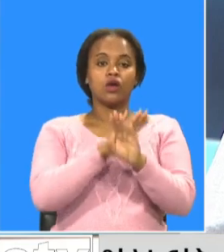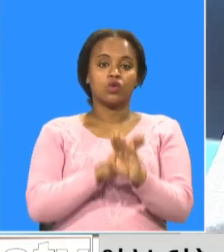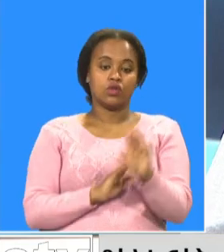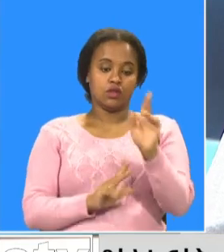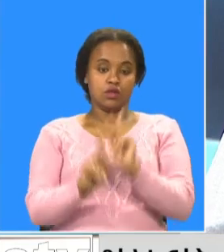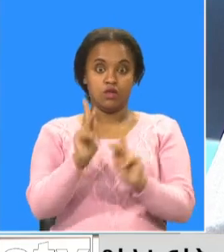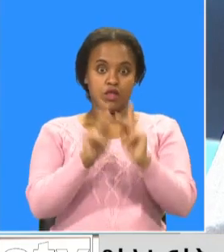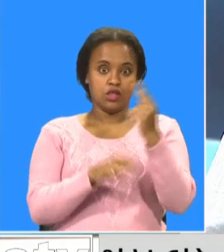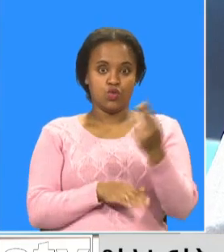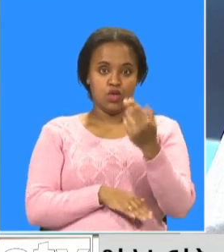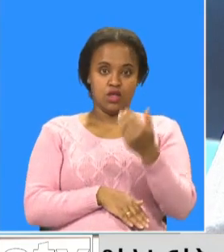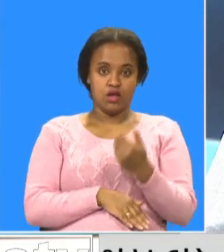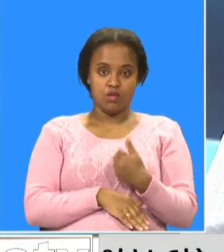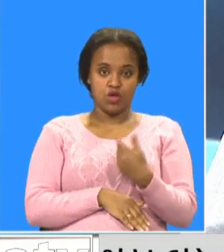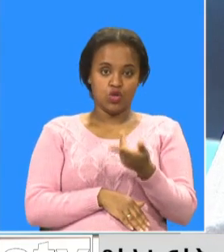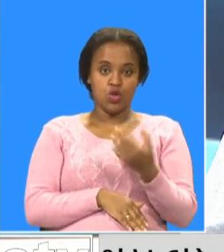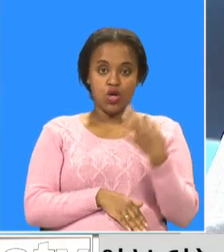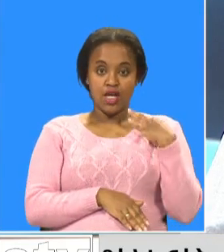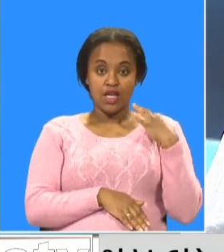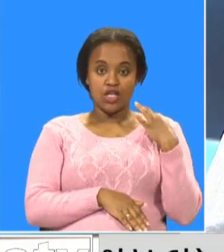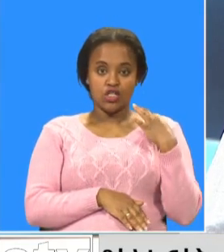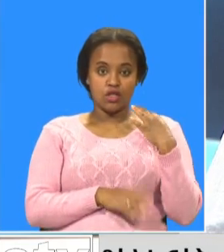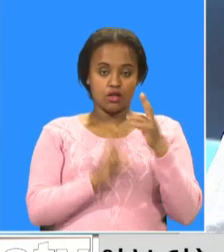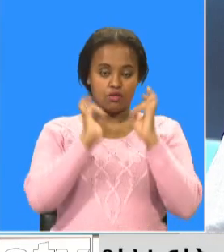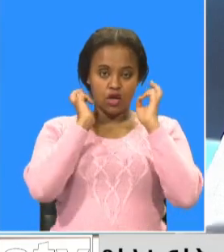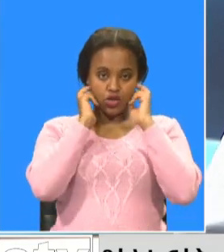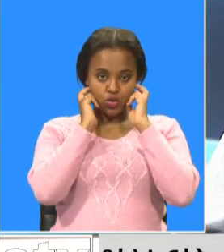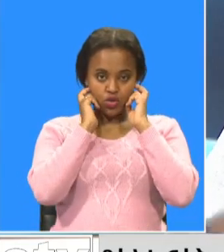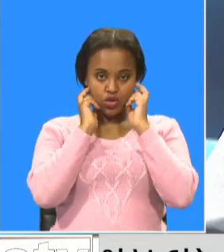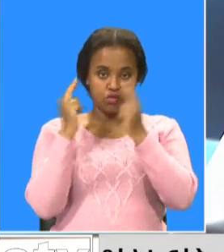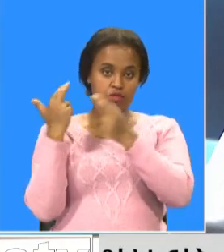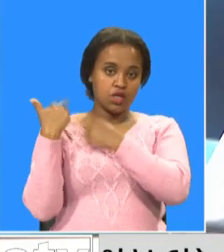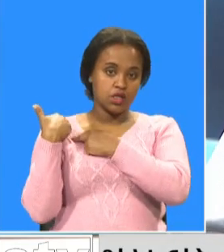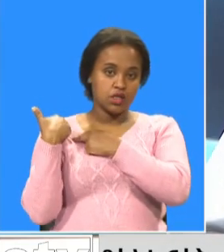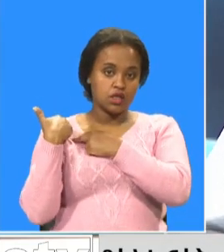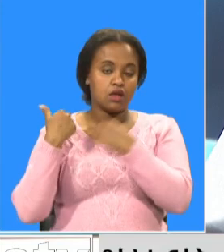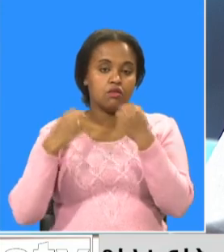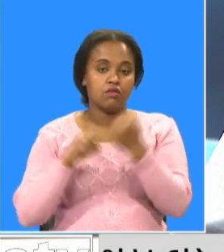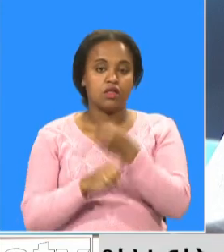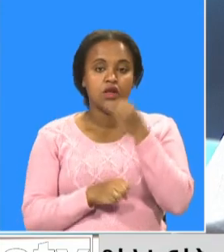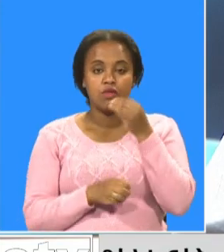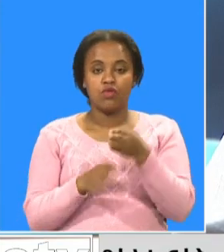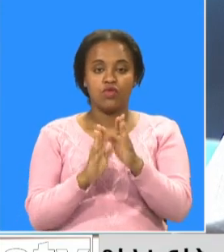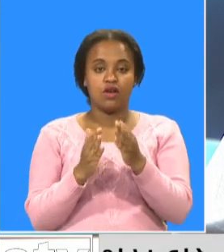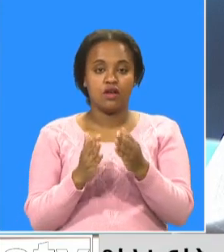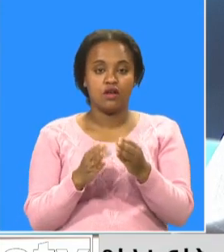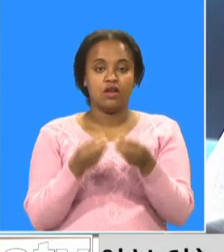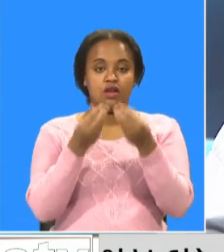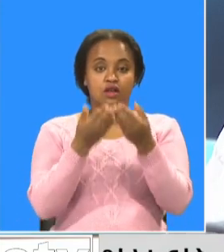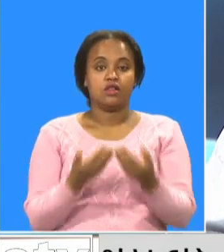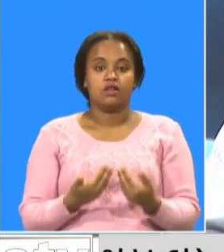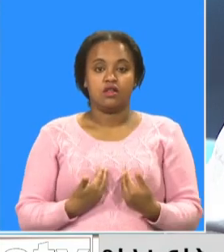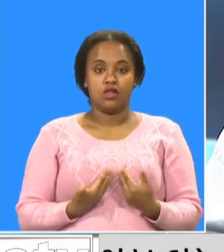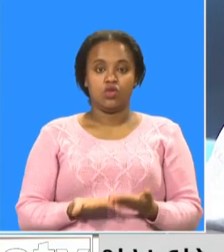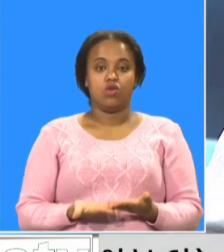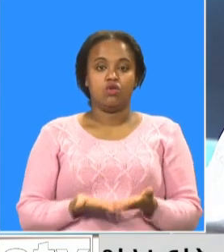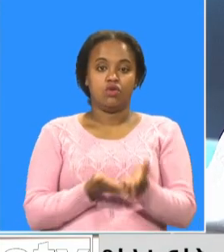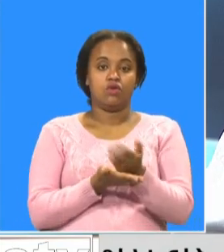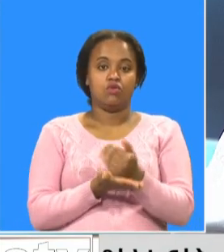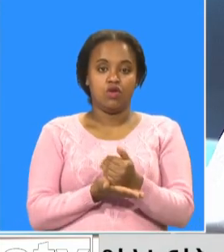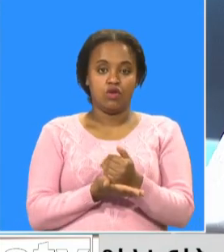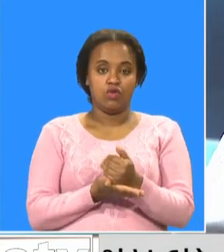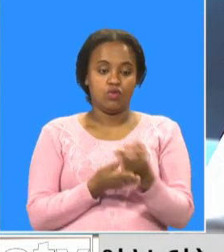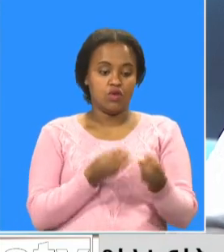ህብረተሰቡ እየተጠቀመባቸው ያለው የጨርቅ ማስኮች ባለስልጣን መስሪያ ቤቱ ፍቃድ የሰጣቸው አሉ እንዲመረቱና ገበያ ላይ ጥቅም ላይ